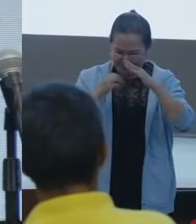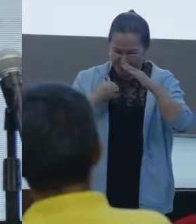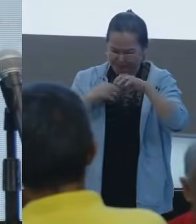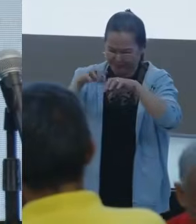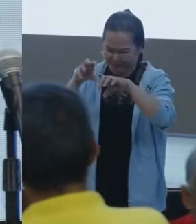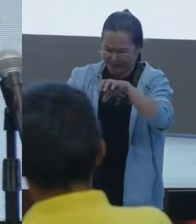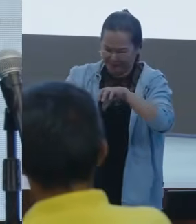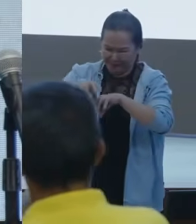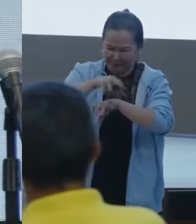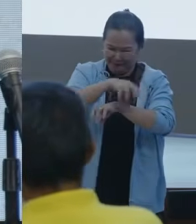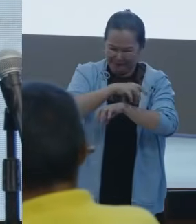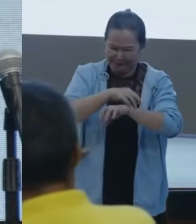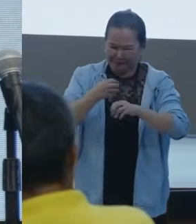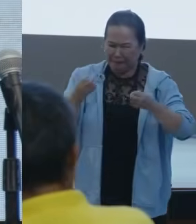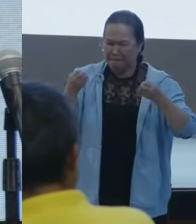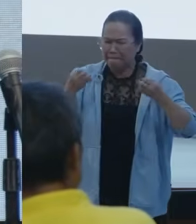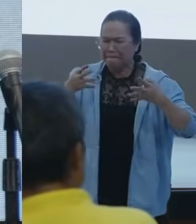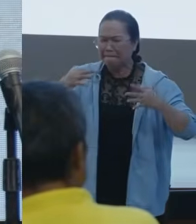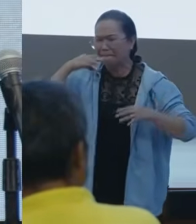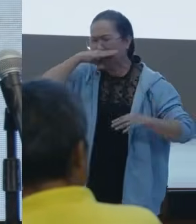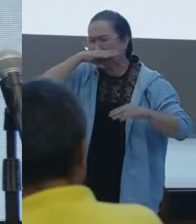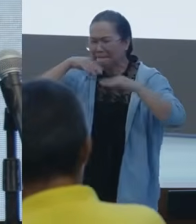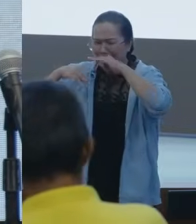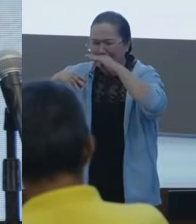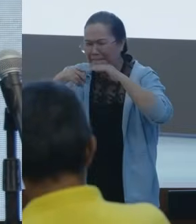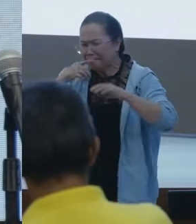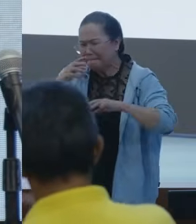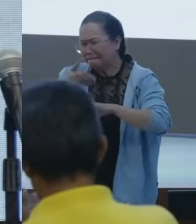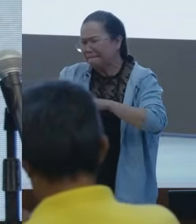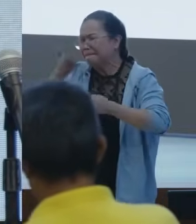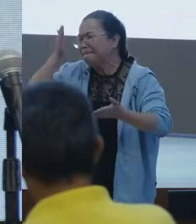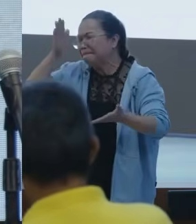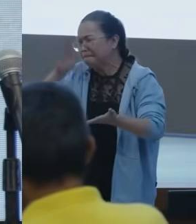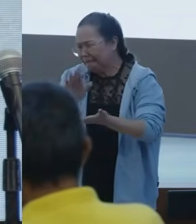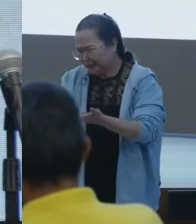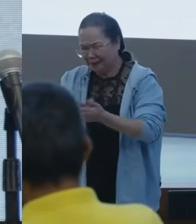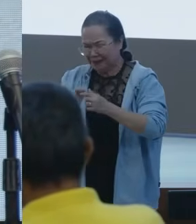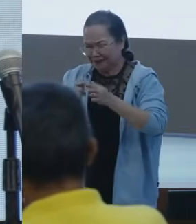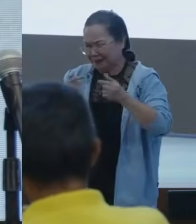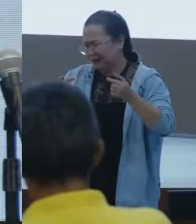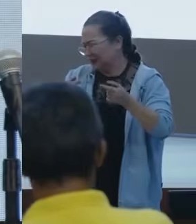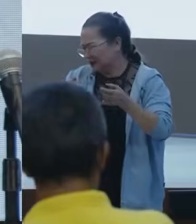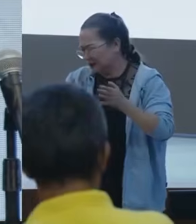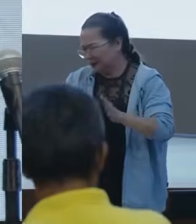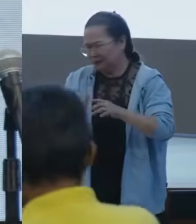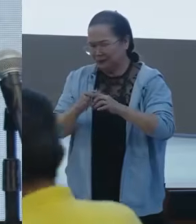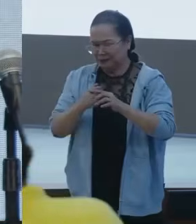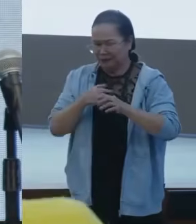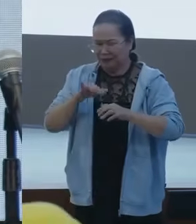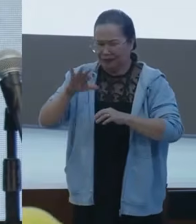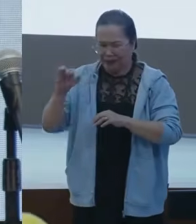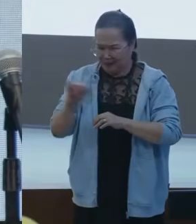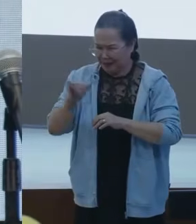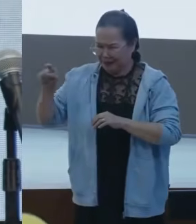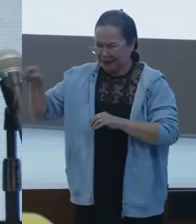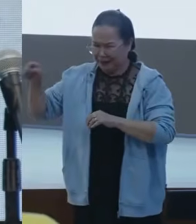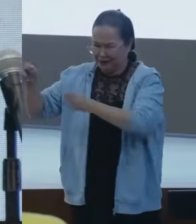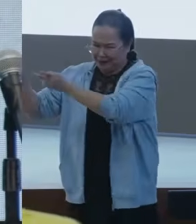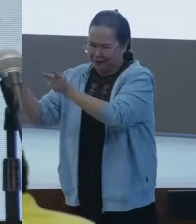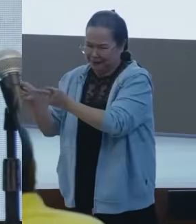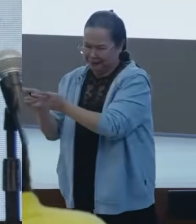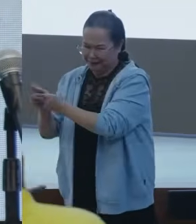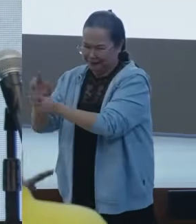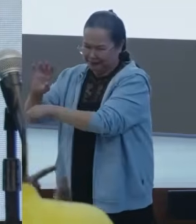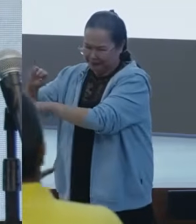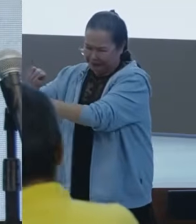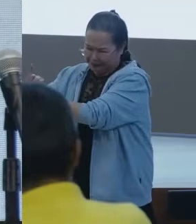tinitirhan, maraming Cretans, maraming tao na pareho ng mga taga-Crete. Ngunit